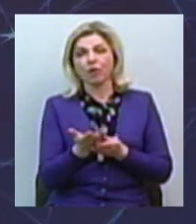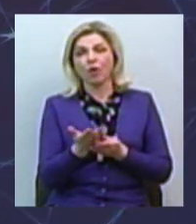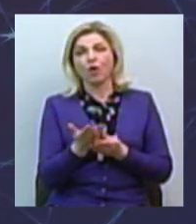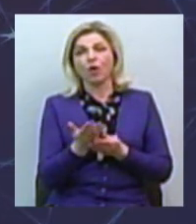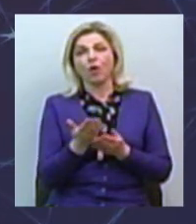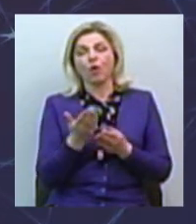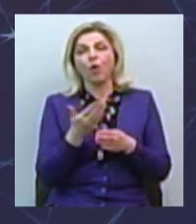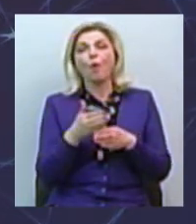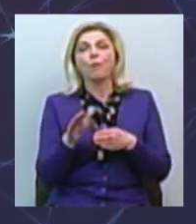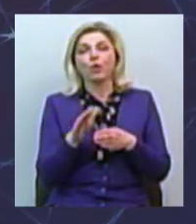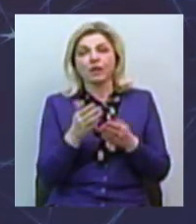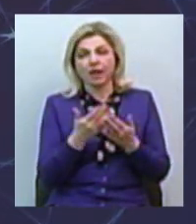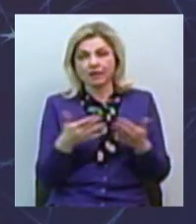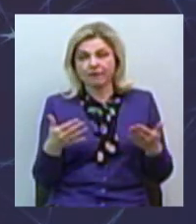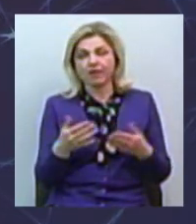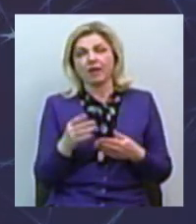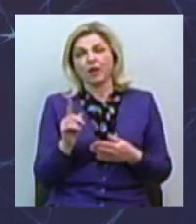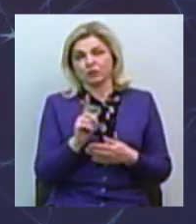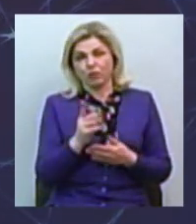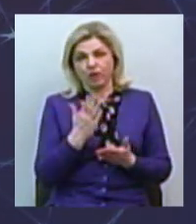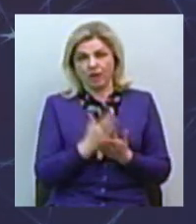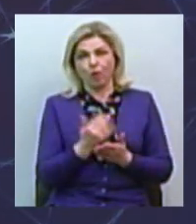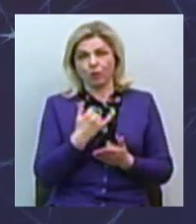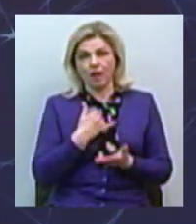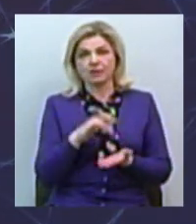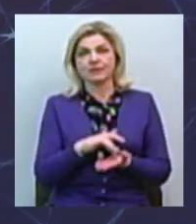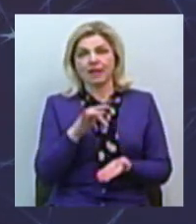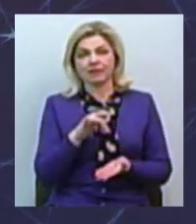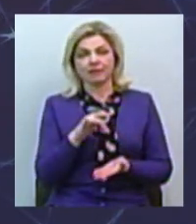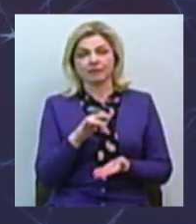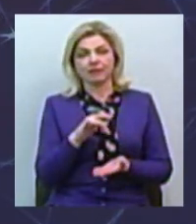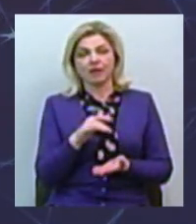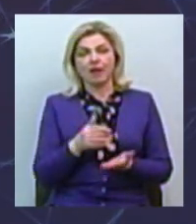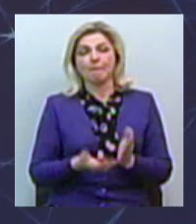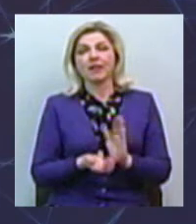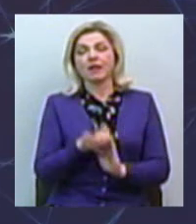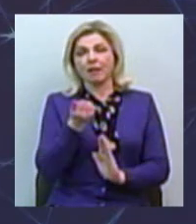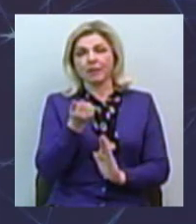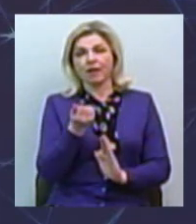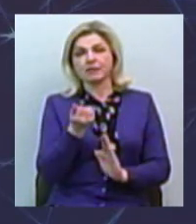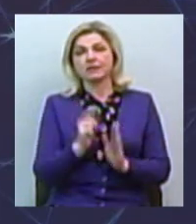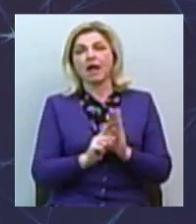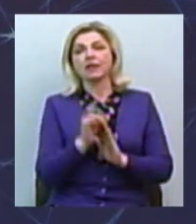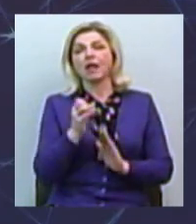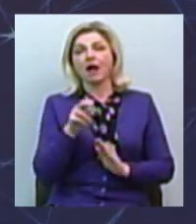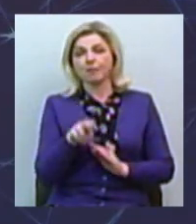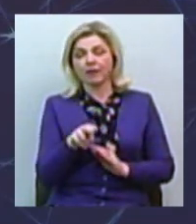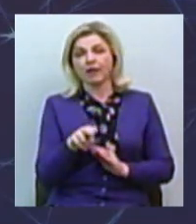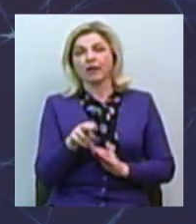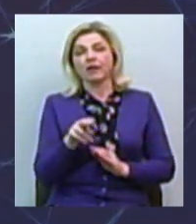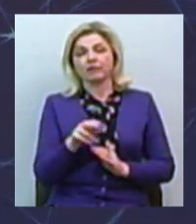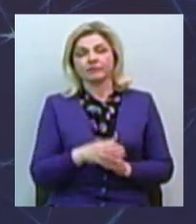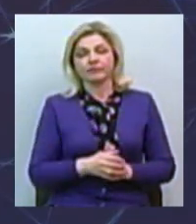компонентів. Скажімо так, є у нас центр підтримки стартапів, є менторські